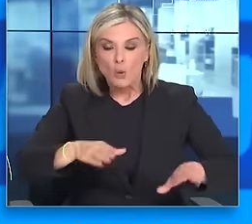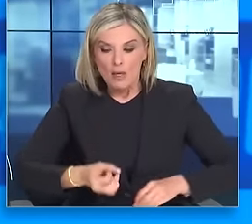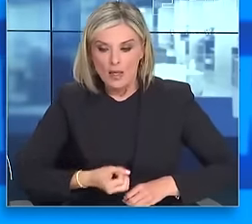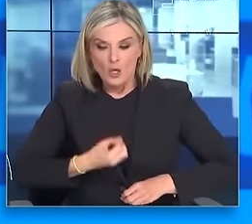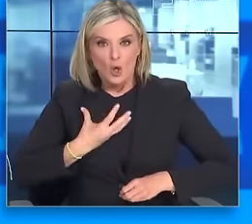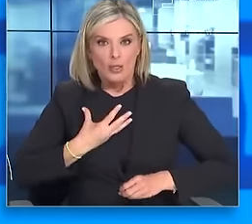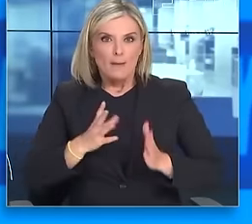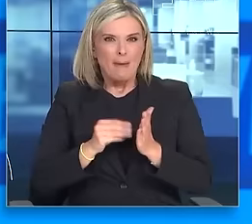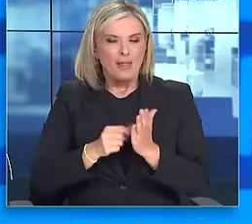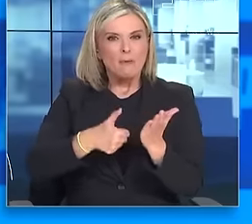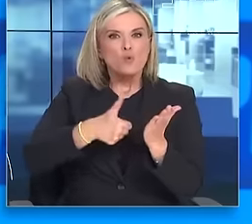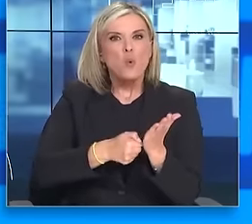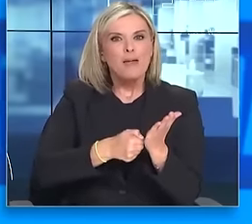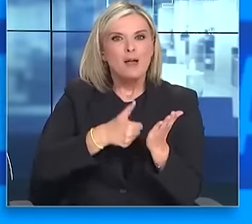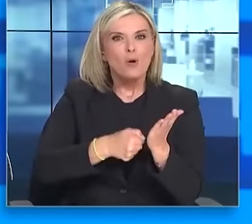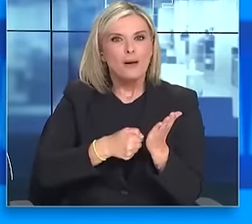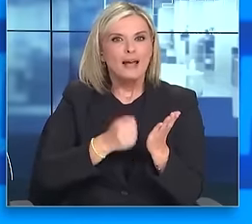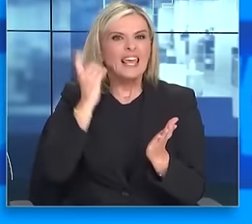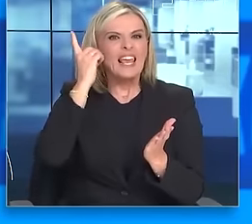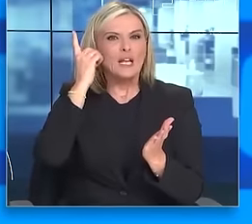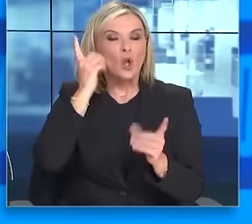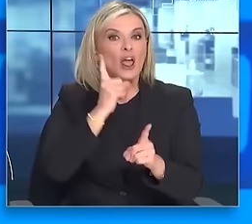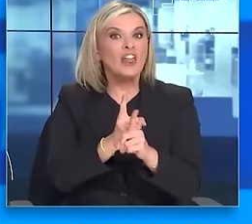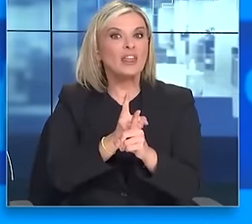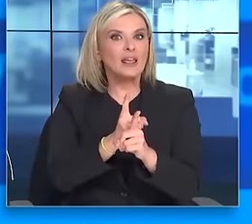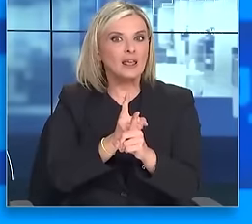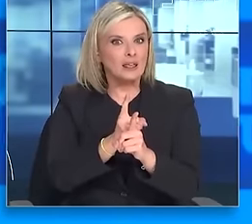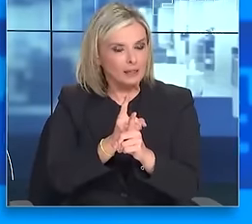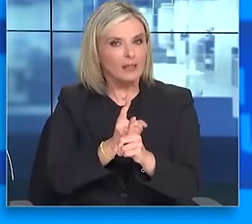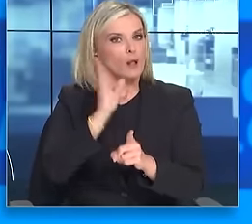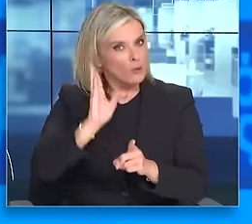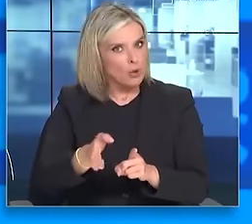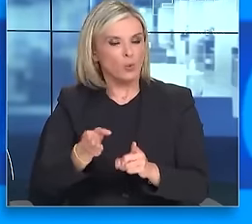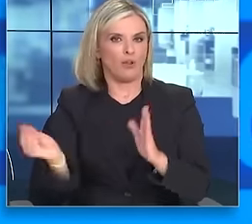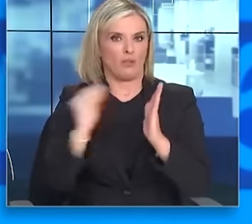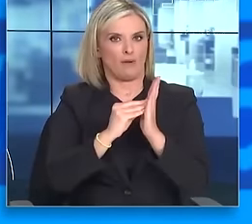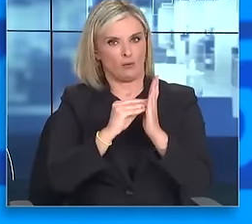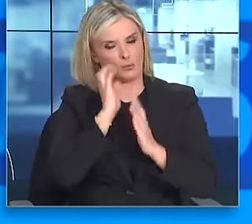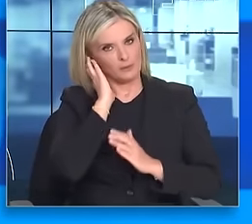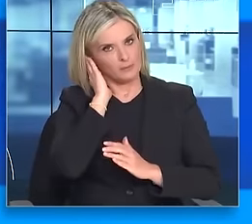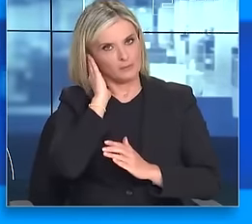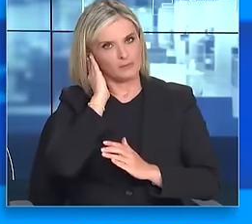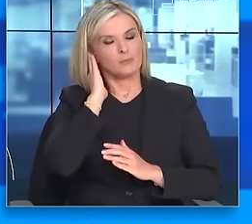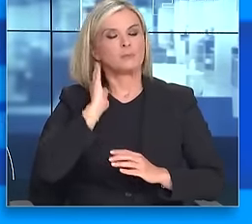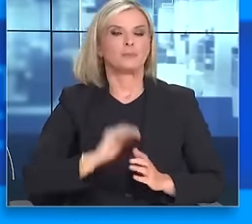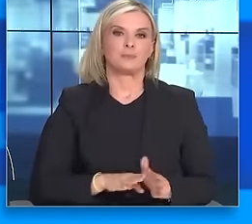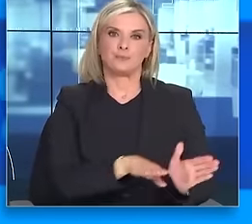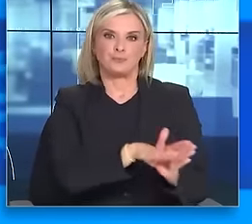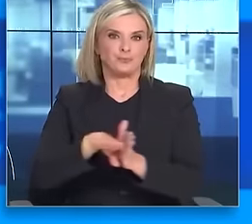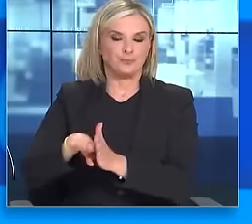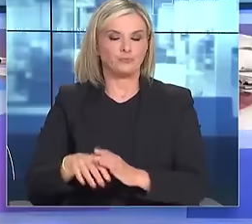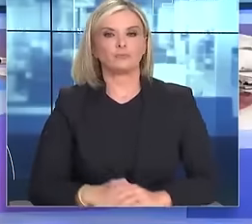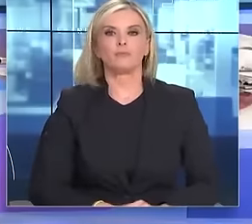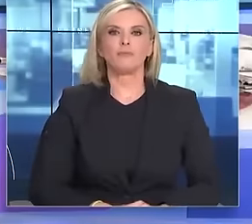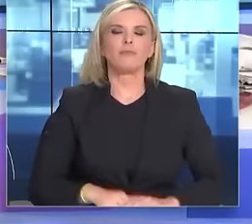δέχεται οποιαδήποτε απειλή. Γιατί αυτό αφορά τα φαινόμενα bullying και βίας εκτός σχολείου. Μάλιστα. Λοιπόν, γυναικοκτονίες, γενικά